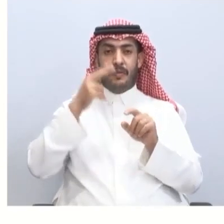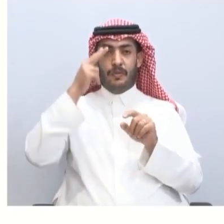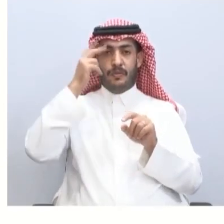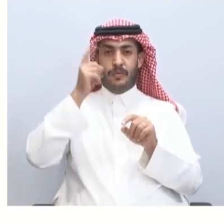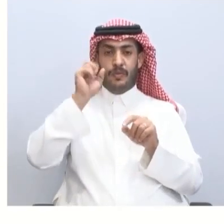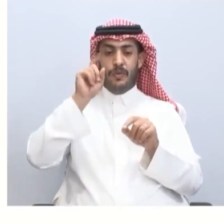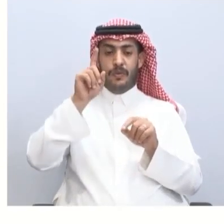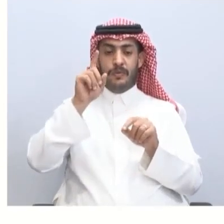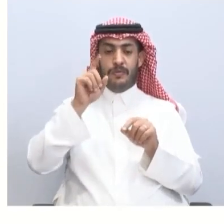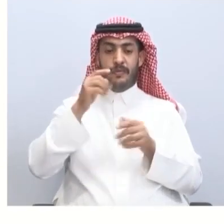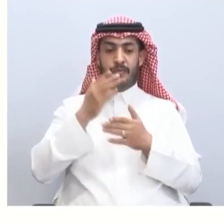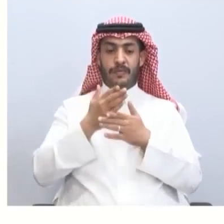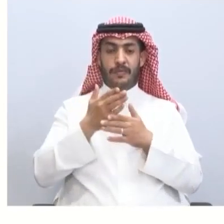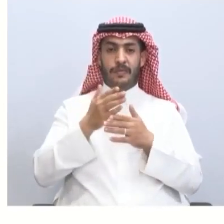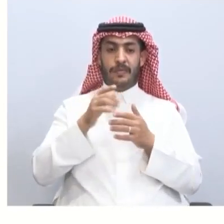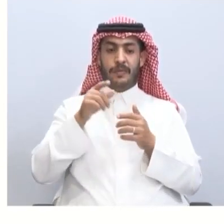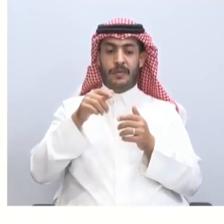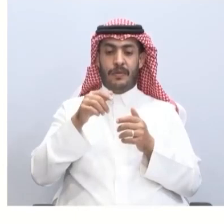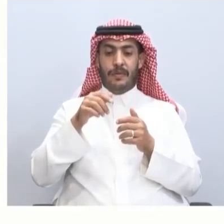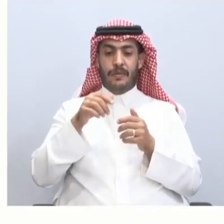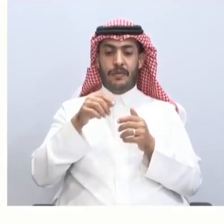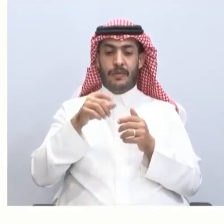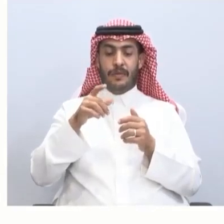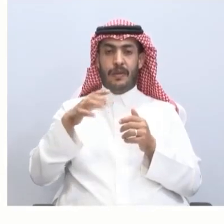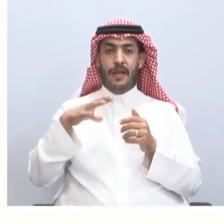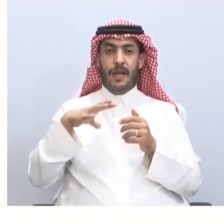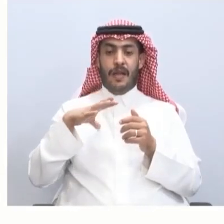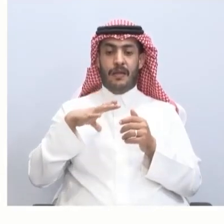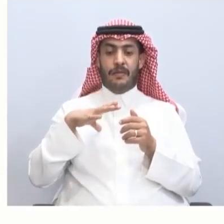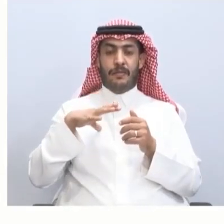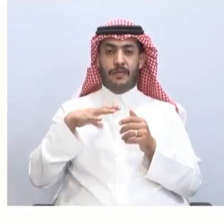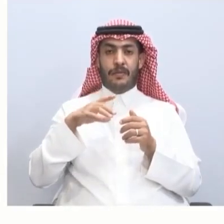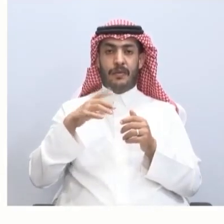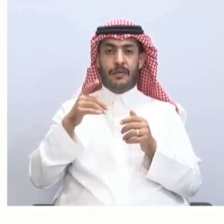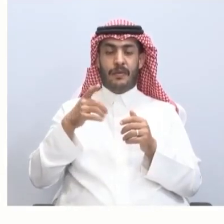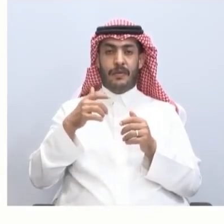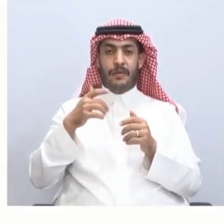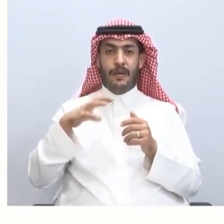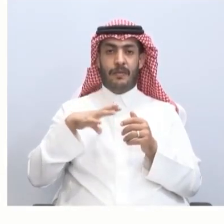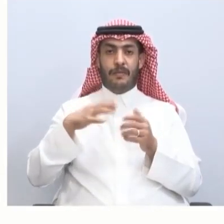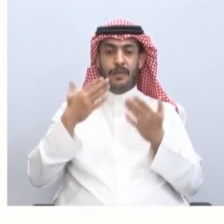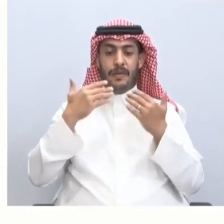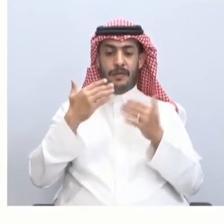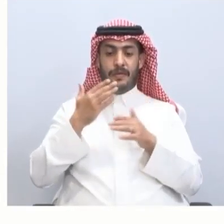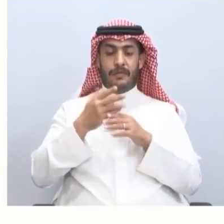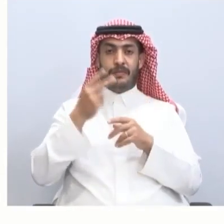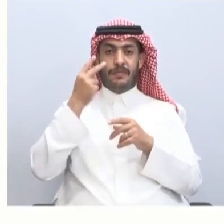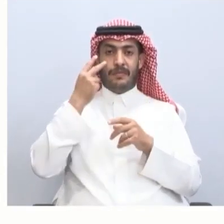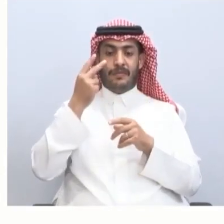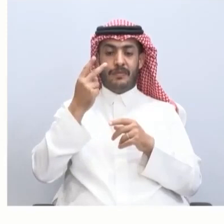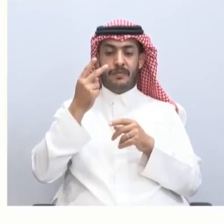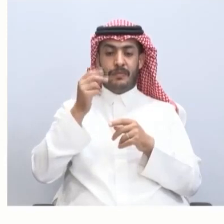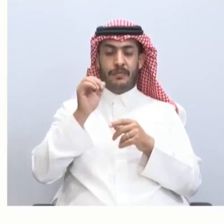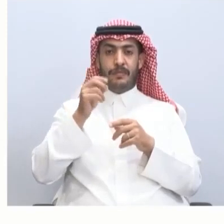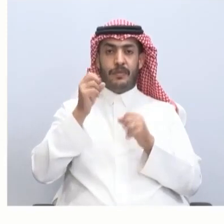الاولى على ان يبقى اميرا على مكه بعد ان شاهد ما